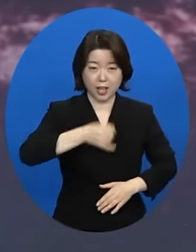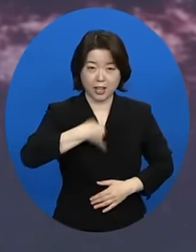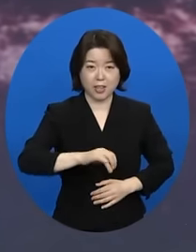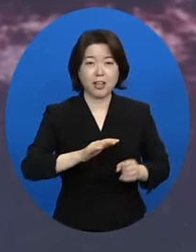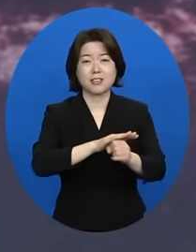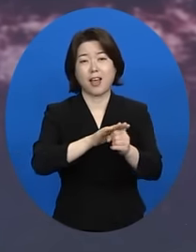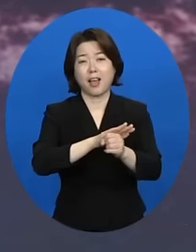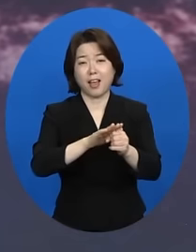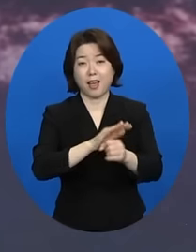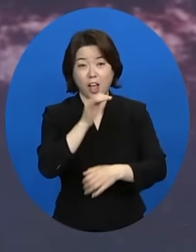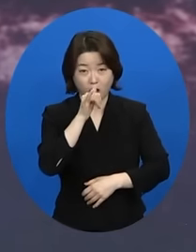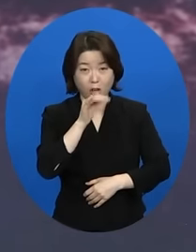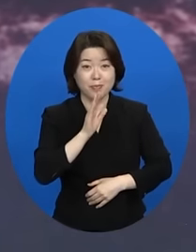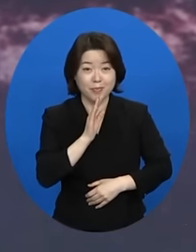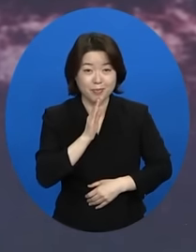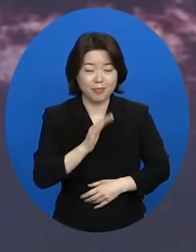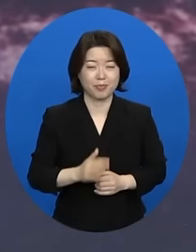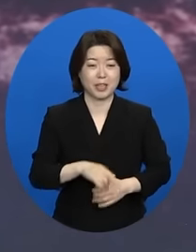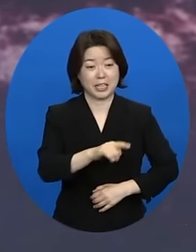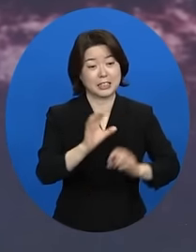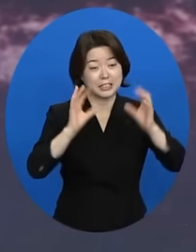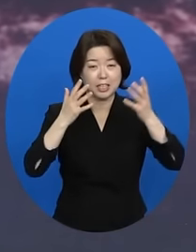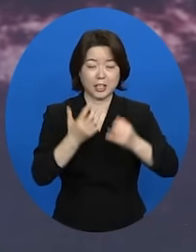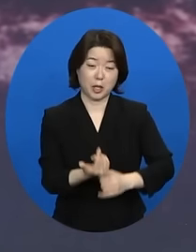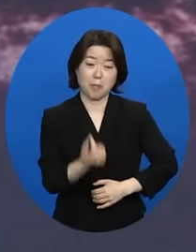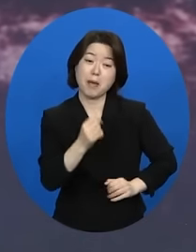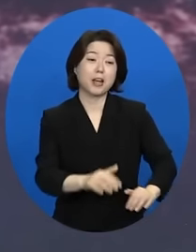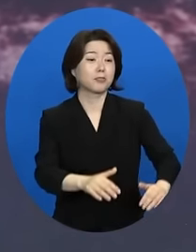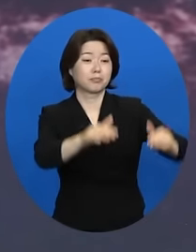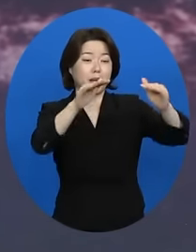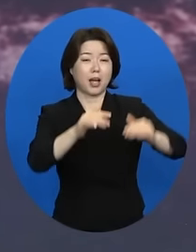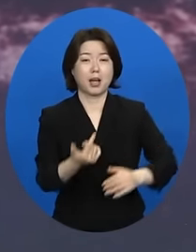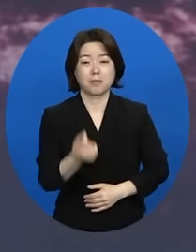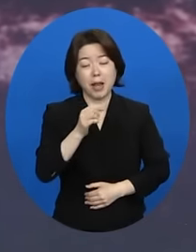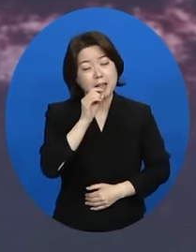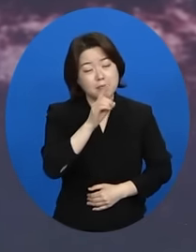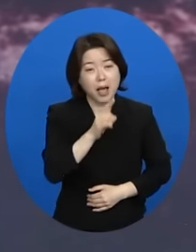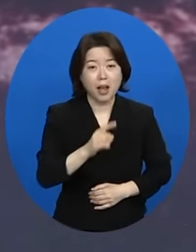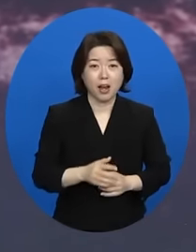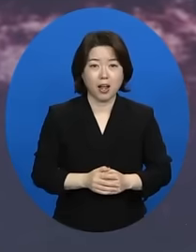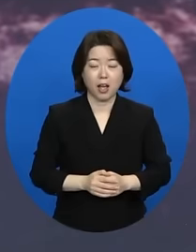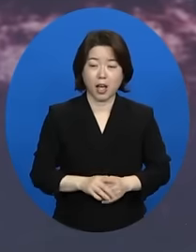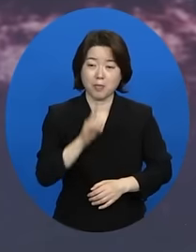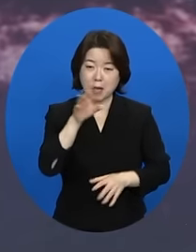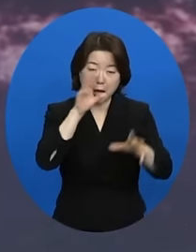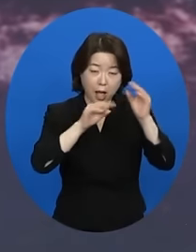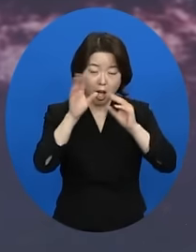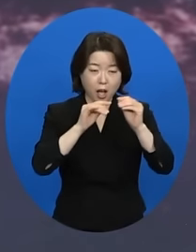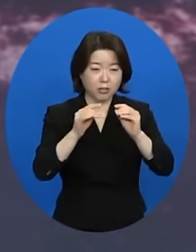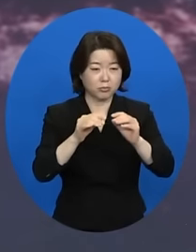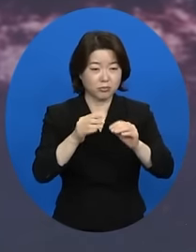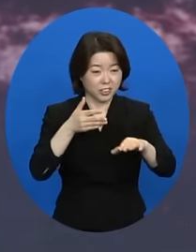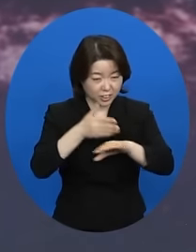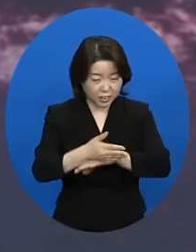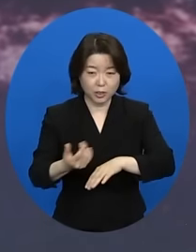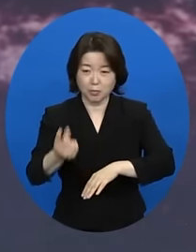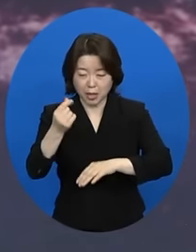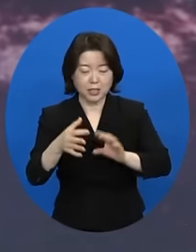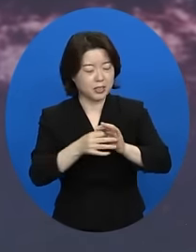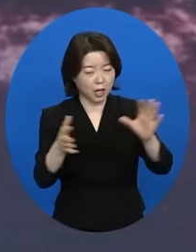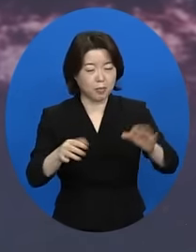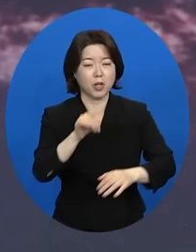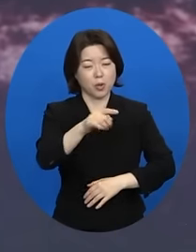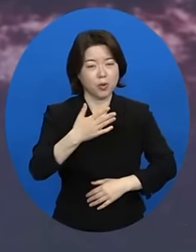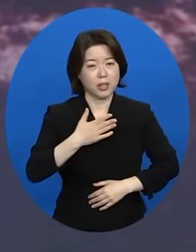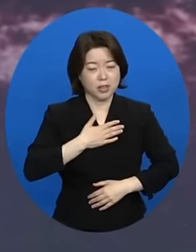사랑해요. 그 아이가 얼마나 빨리 성장하든 얼마나 빨리 말을 하든 언어를 습득하든 상관없이 너는 내 사랑하는